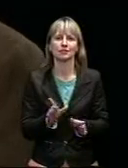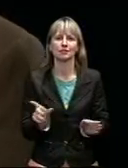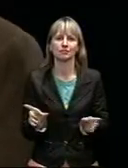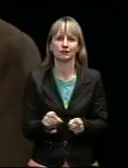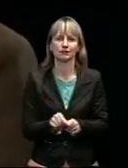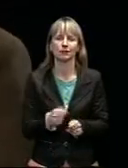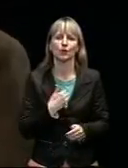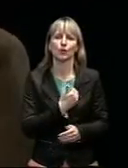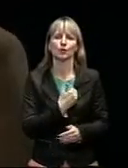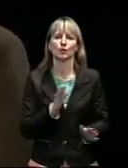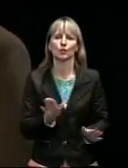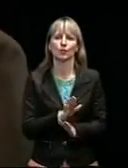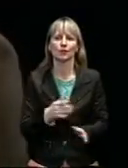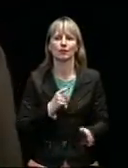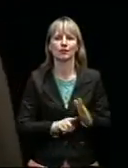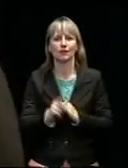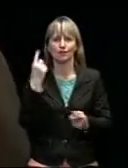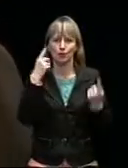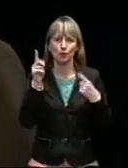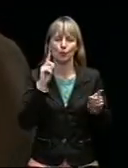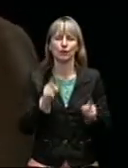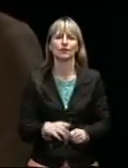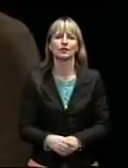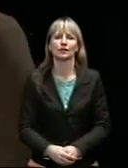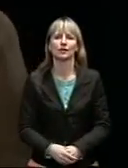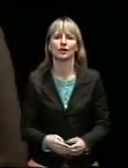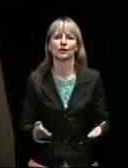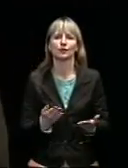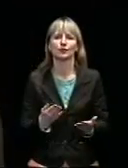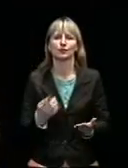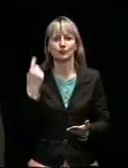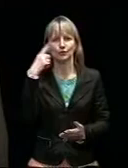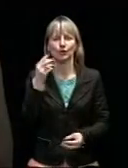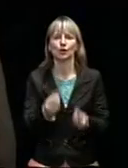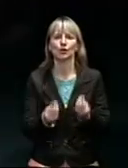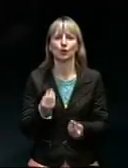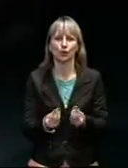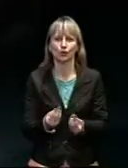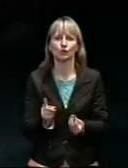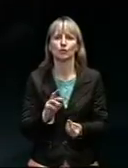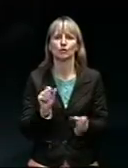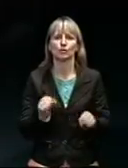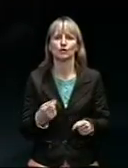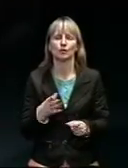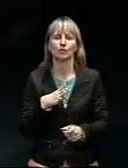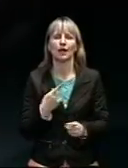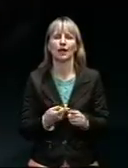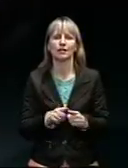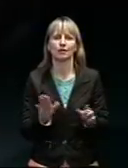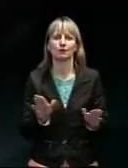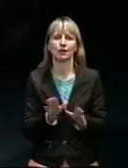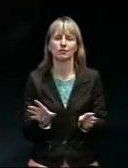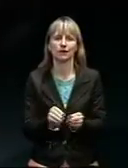но мне хочется петь. Я начинаю выдумывать, сразу фантазировать, какую бы такую игру придумать, чтобы там можно было это пропеть. И